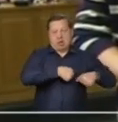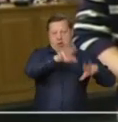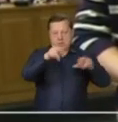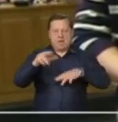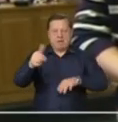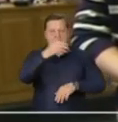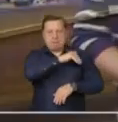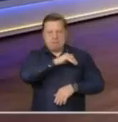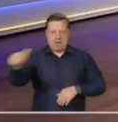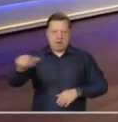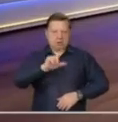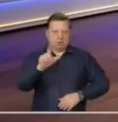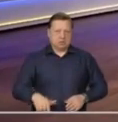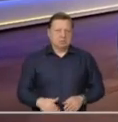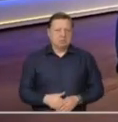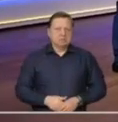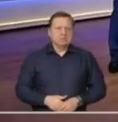miliony.